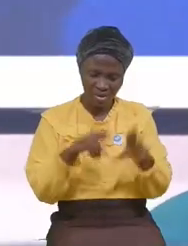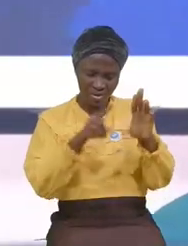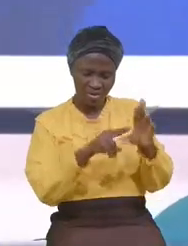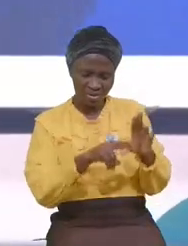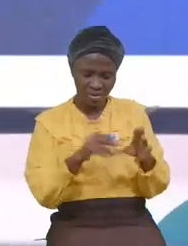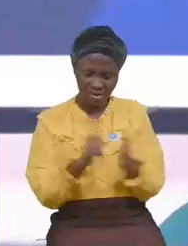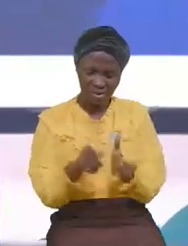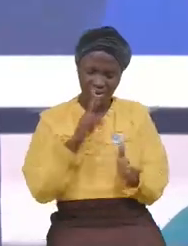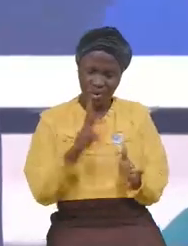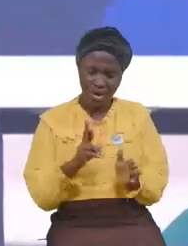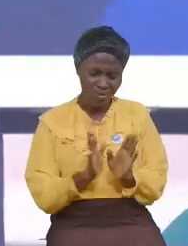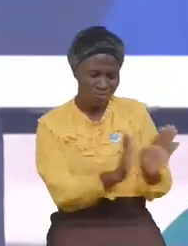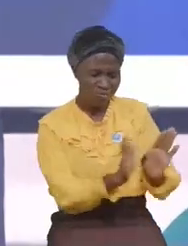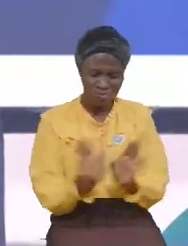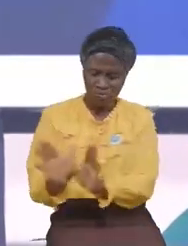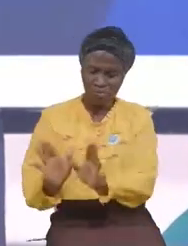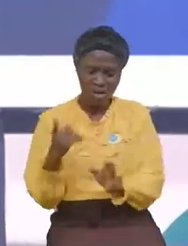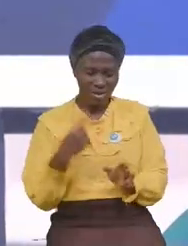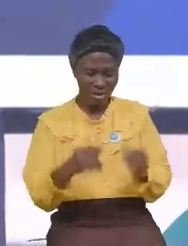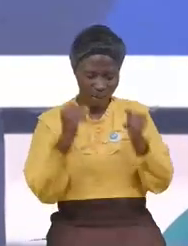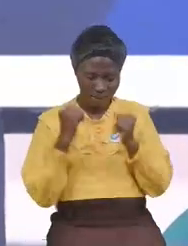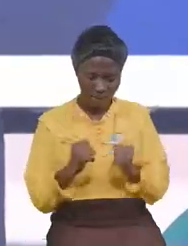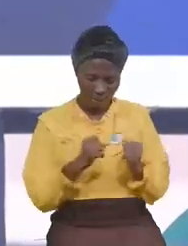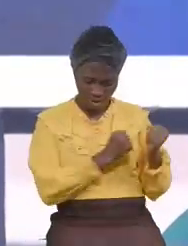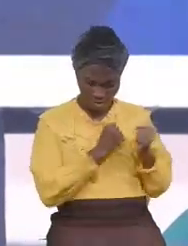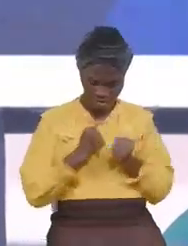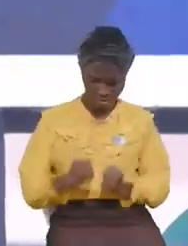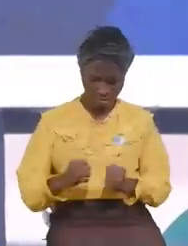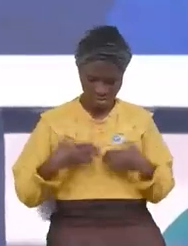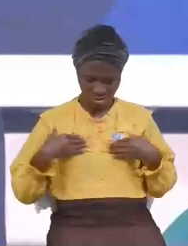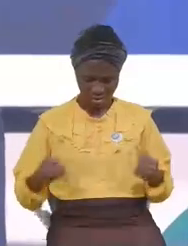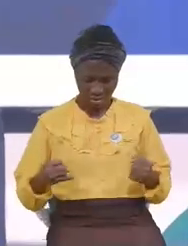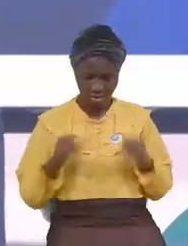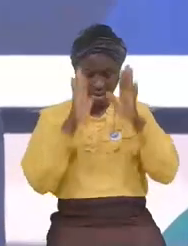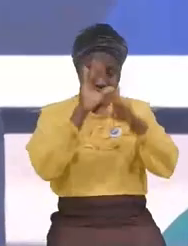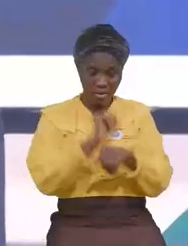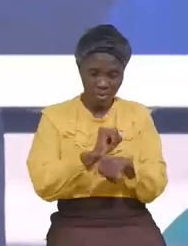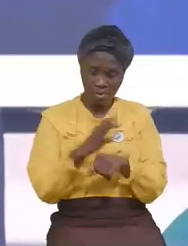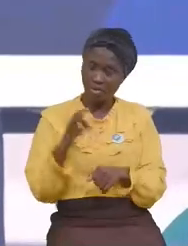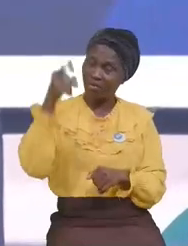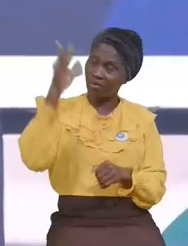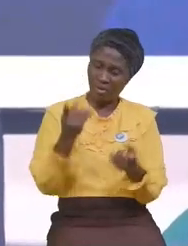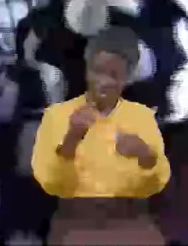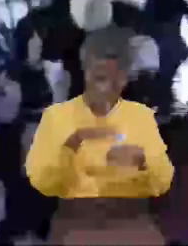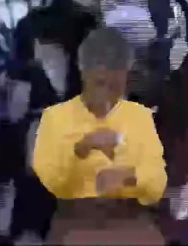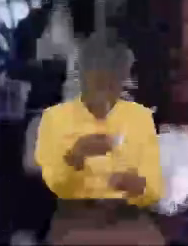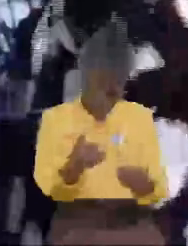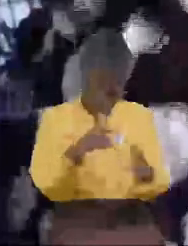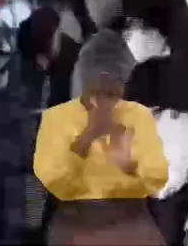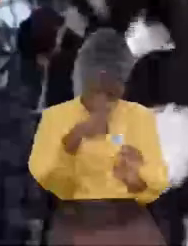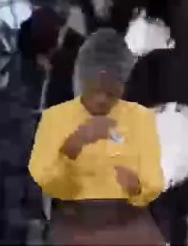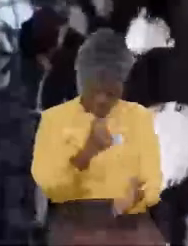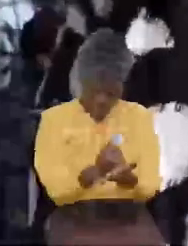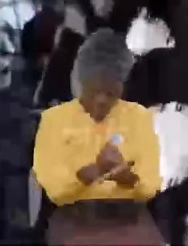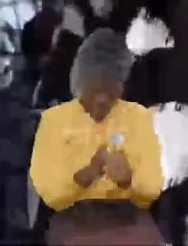qui sont dans le fauteuil roulant, la puissance, que la force, que le miracle